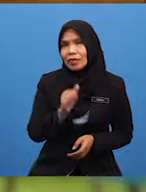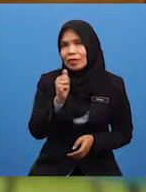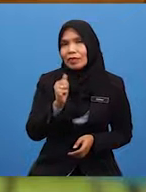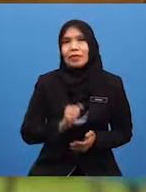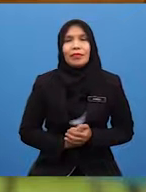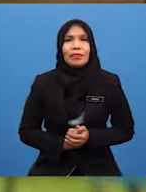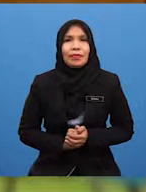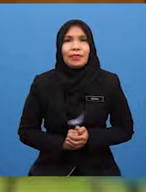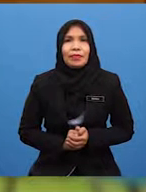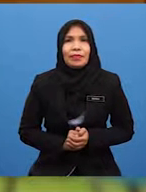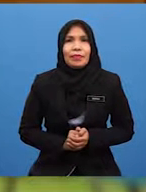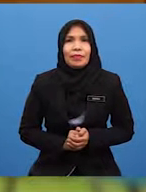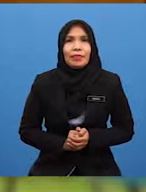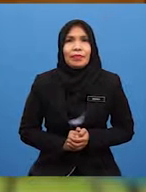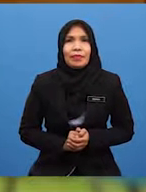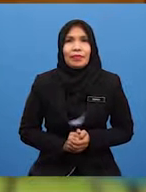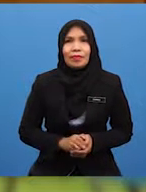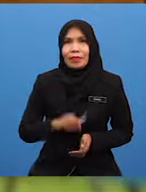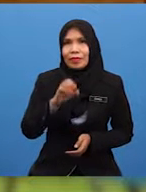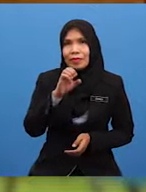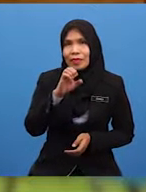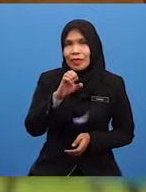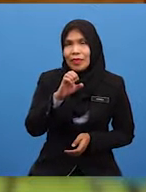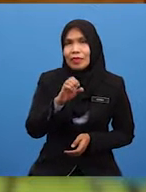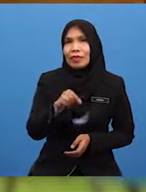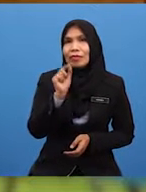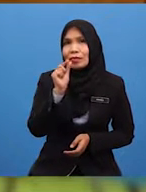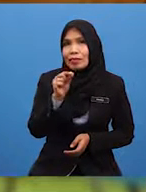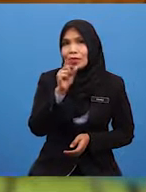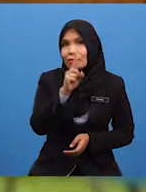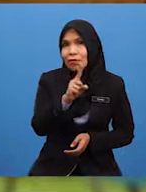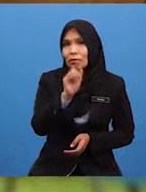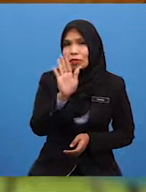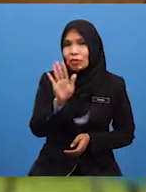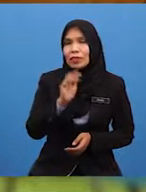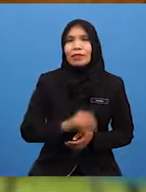E. I, titik 1, 5.